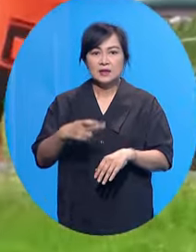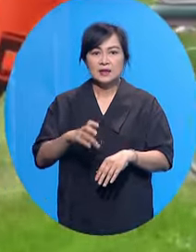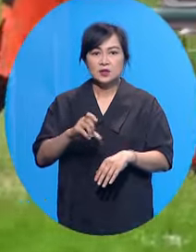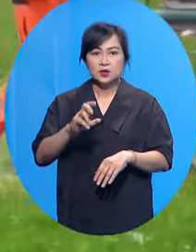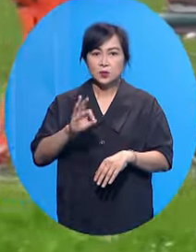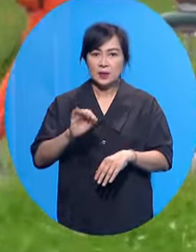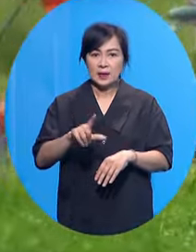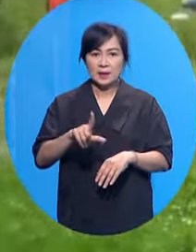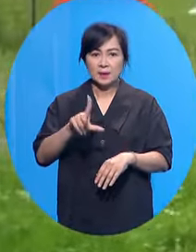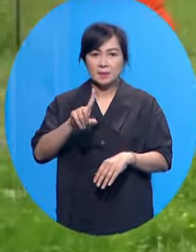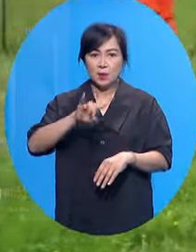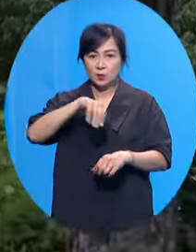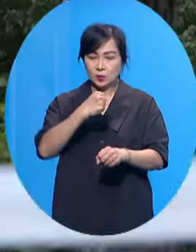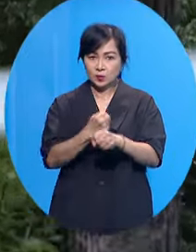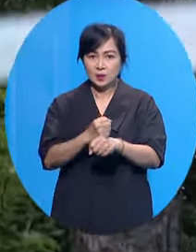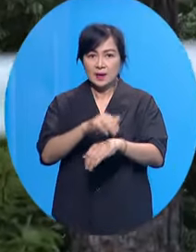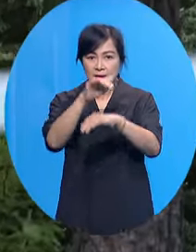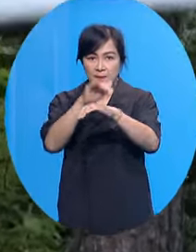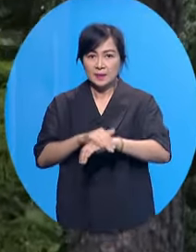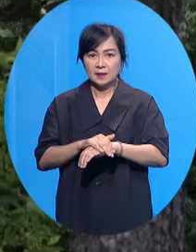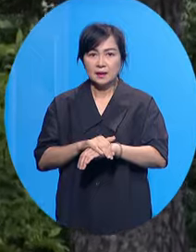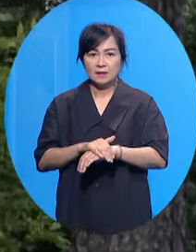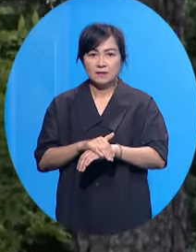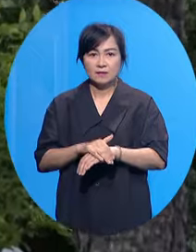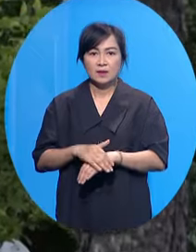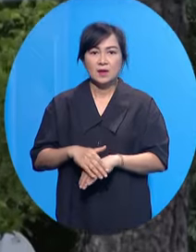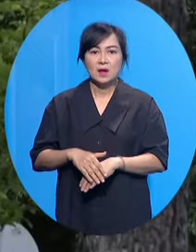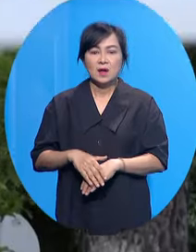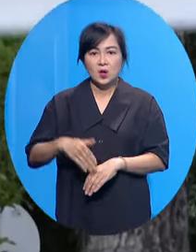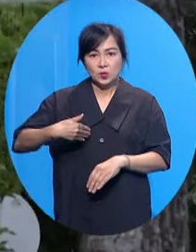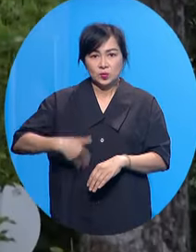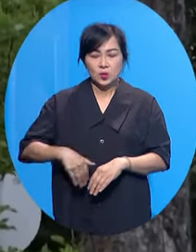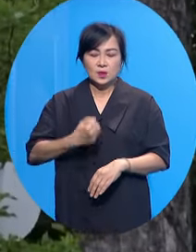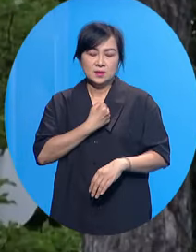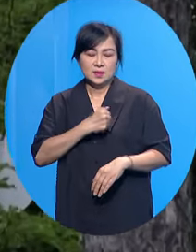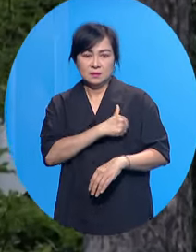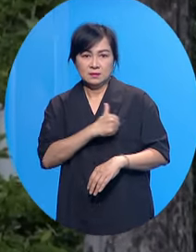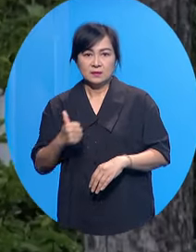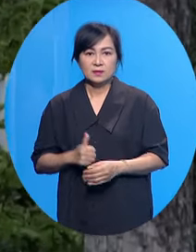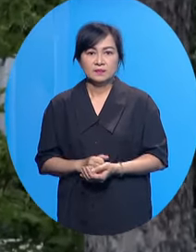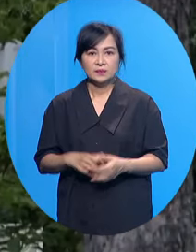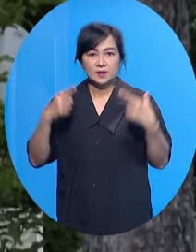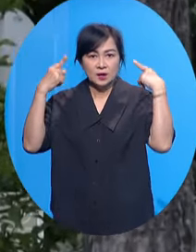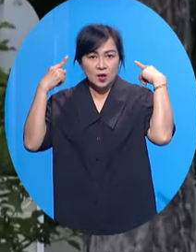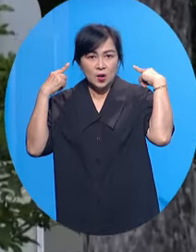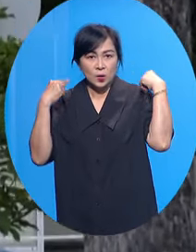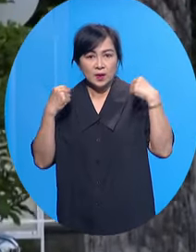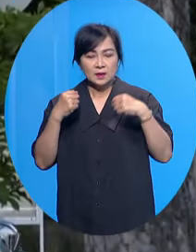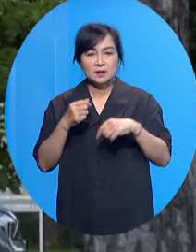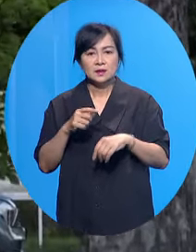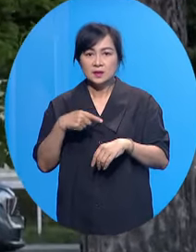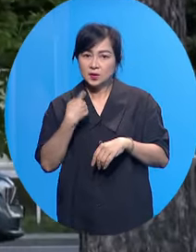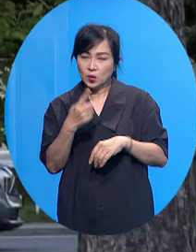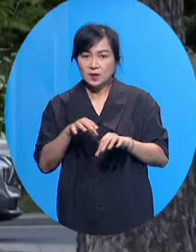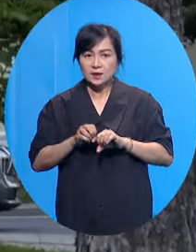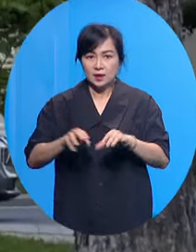shula 71 tuổi đã bị bắt ngay tại hiện trường và bị buộc tội cố ý giết người các quan chức Slovakia ban đầu cho rằng